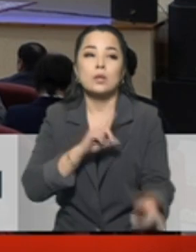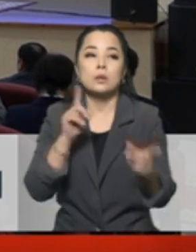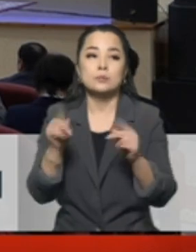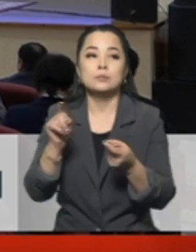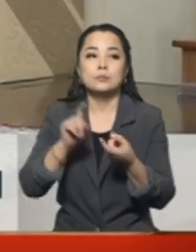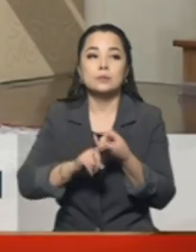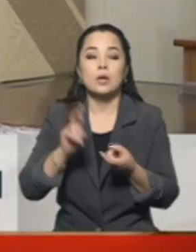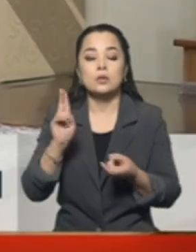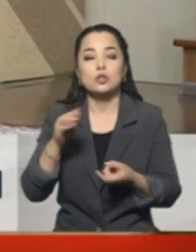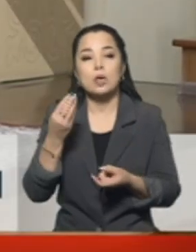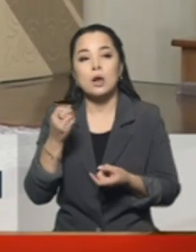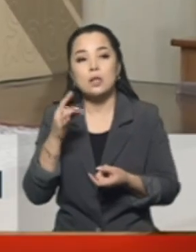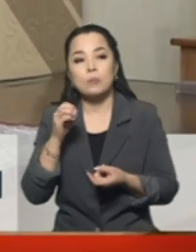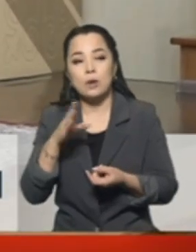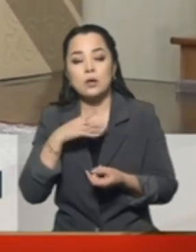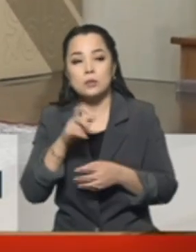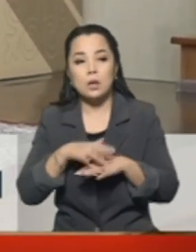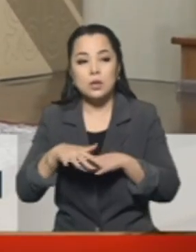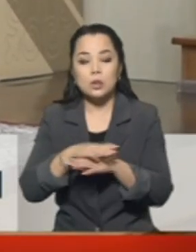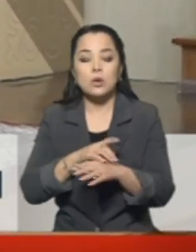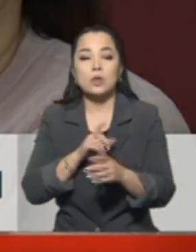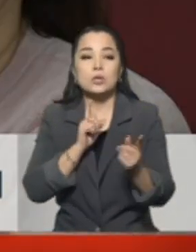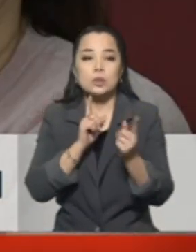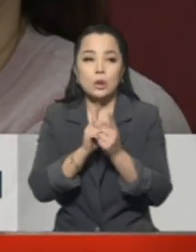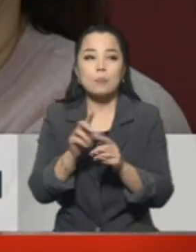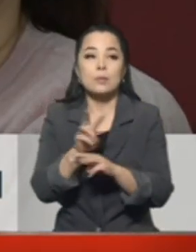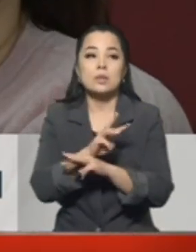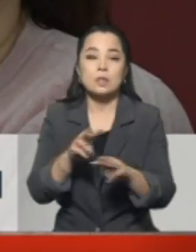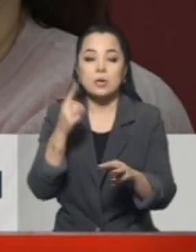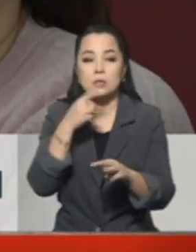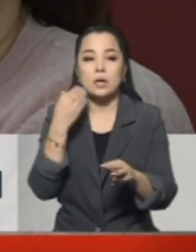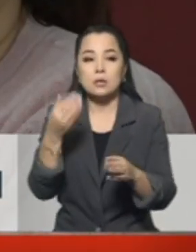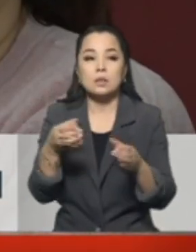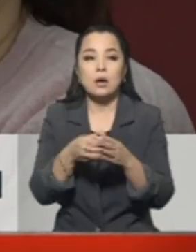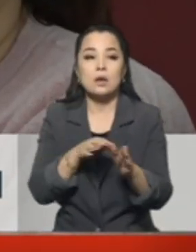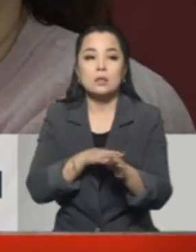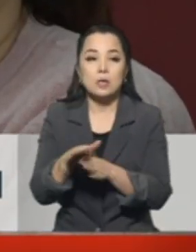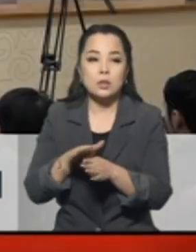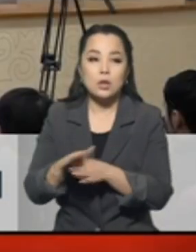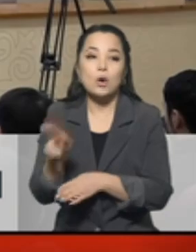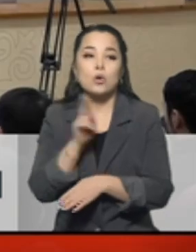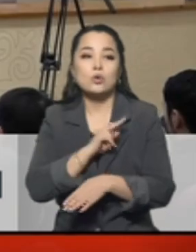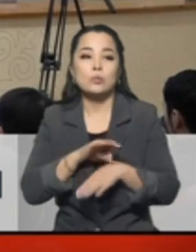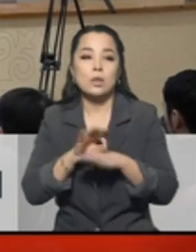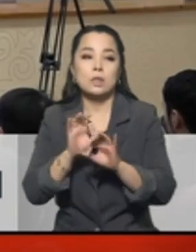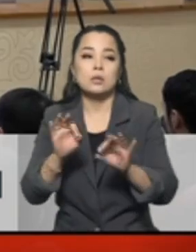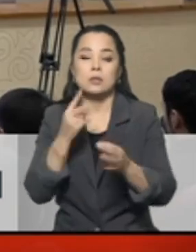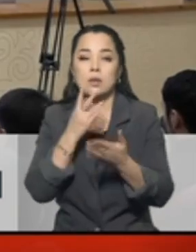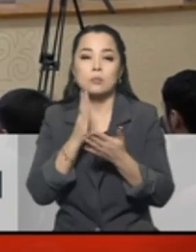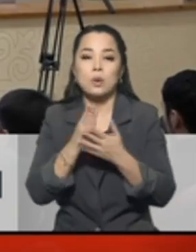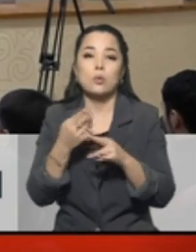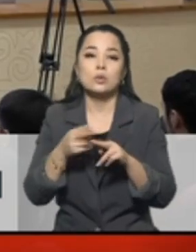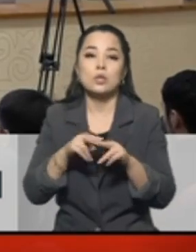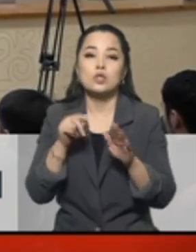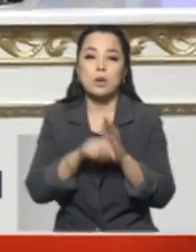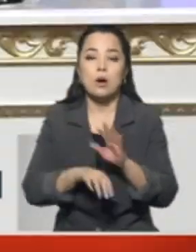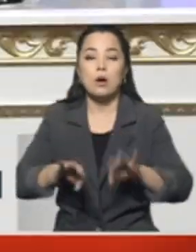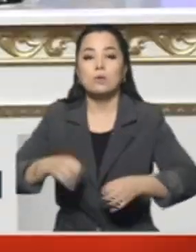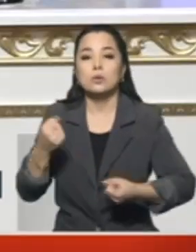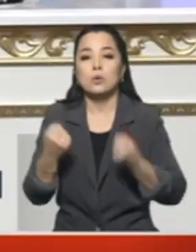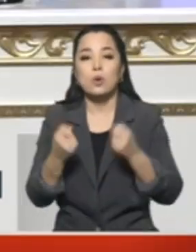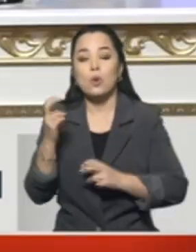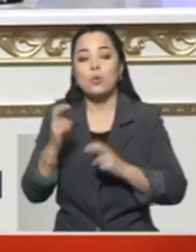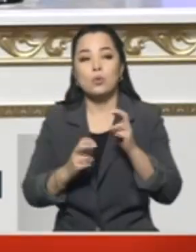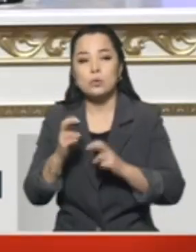аясында Қанат Шарлапаев қала жұртшылығымен кездесіп, министрлік тарапынан атқарылып жатқан жұмыстарды баяндады. Соның ішінде автокөлік